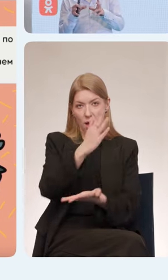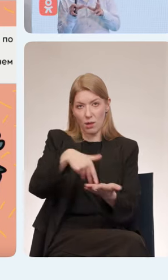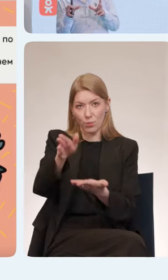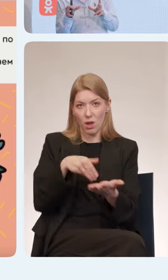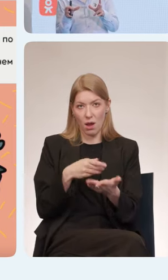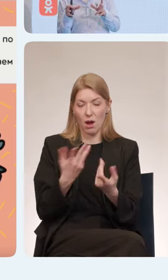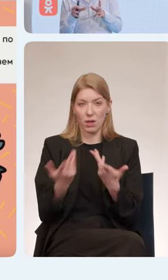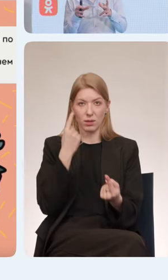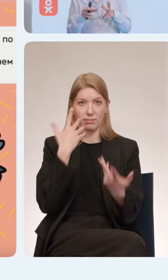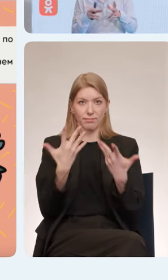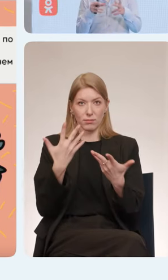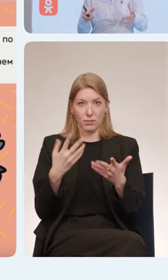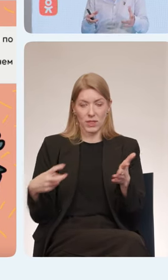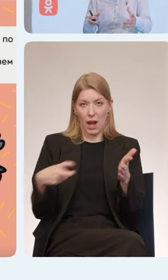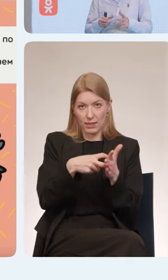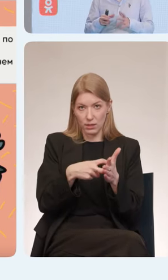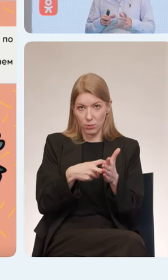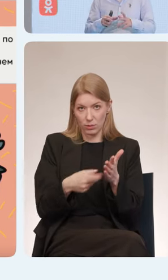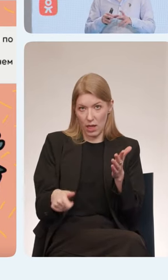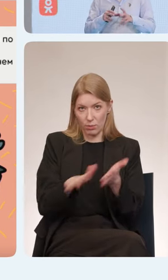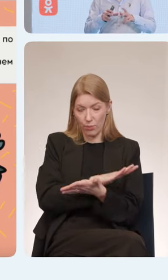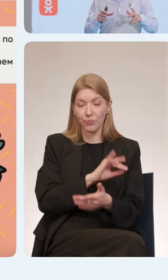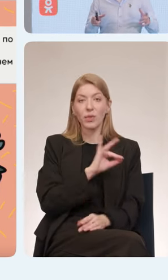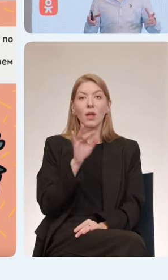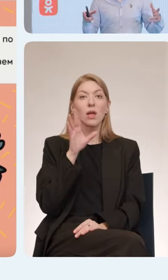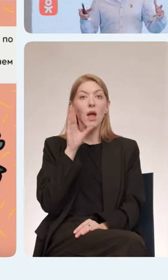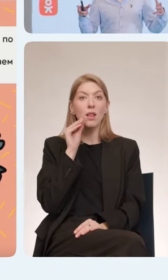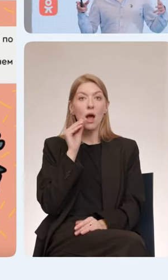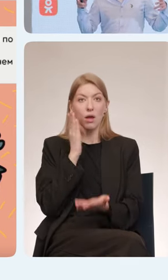когда ты платформа, когда у тебя